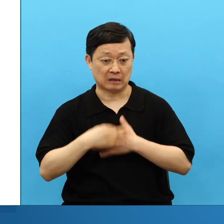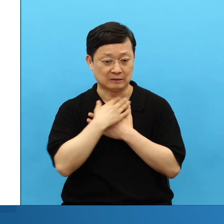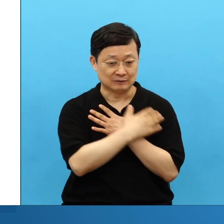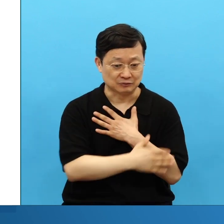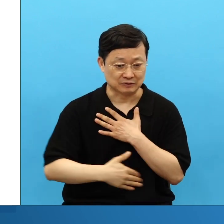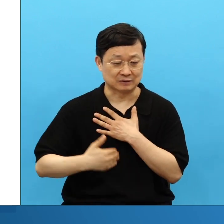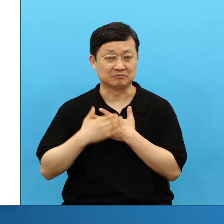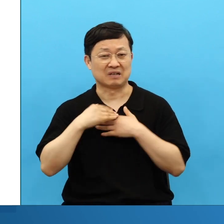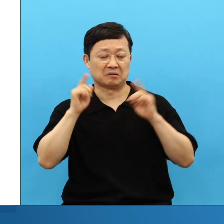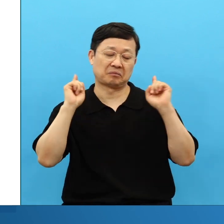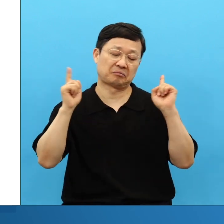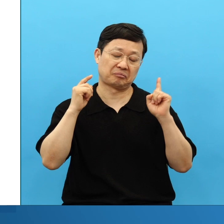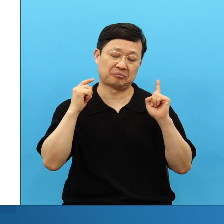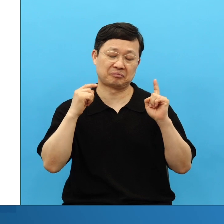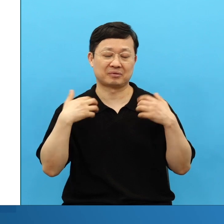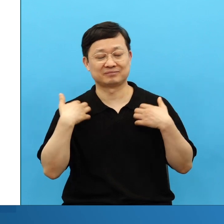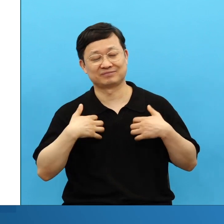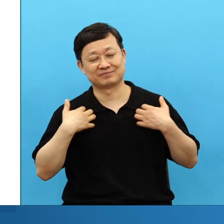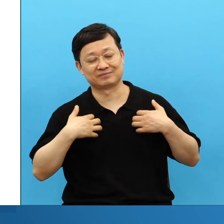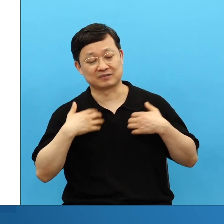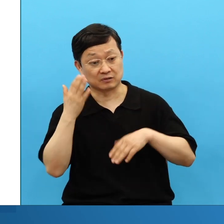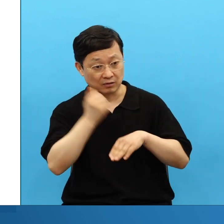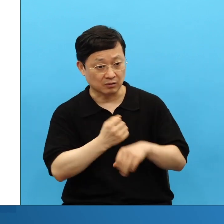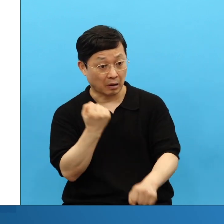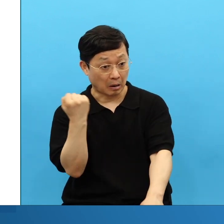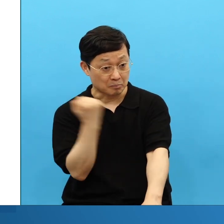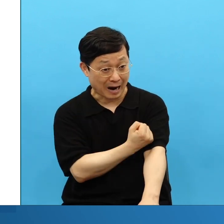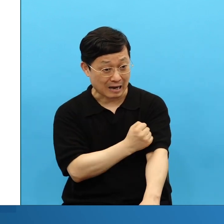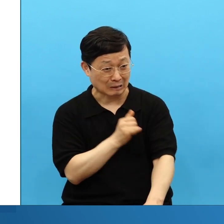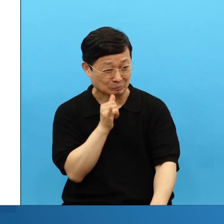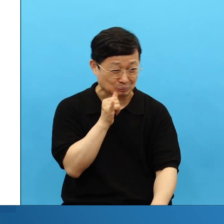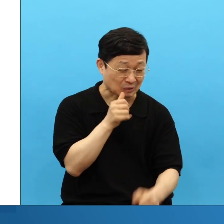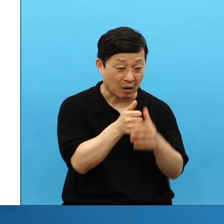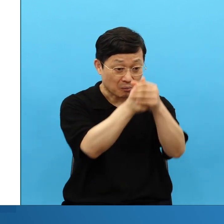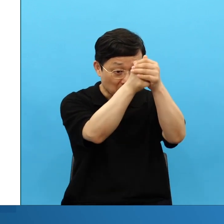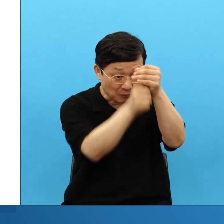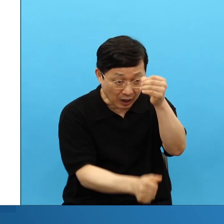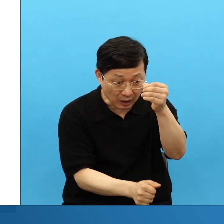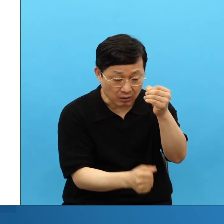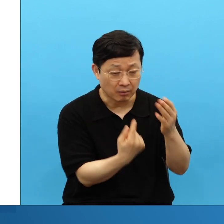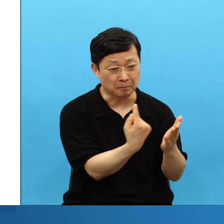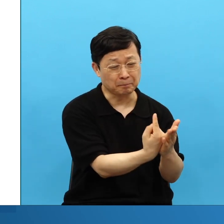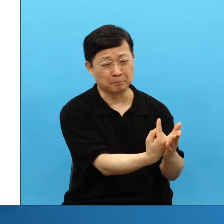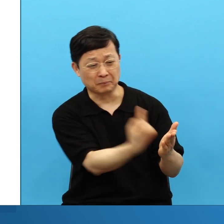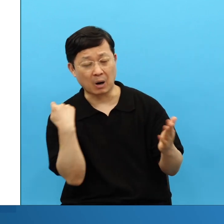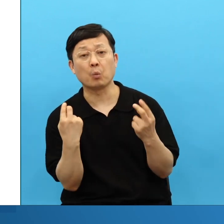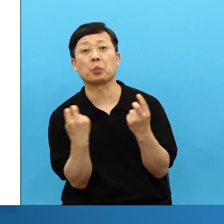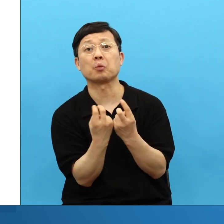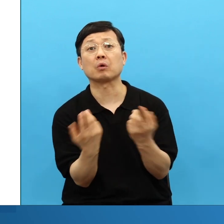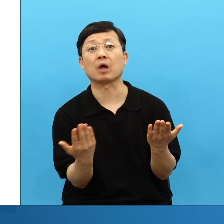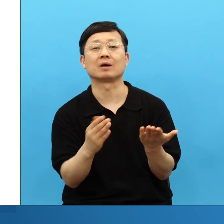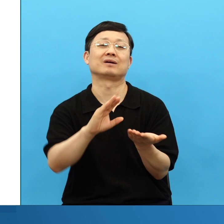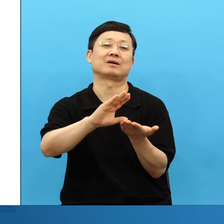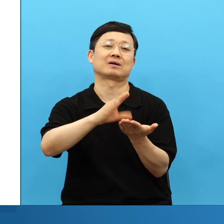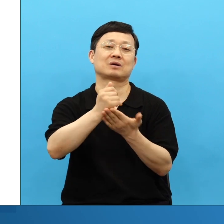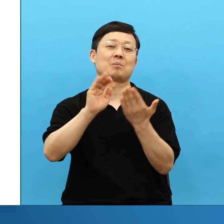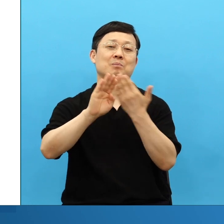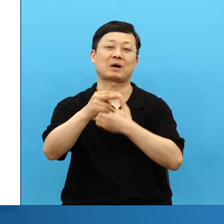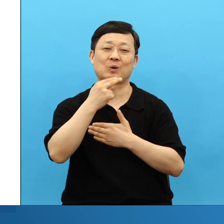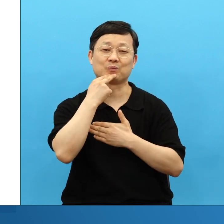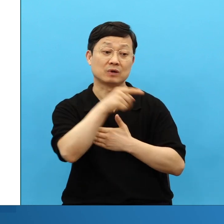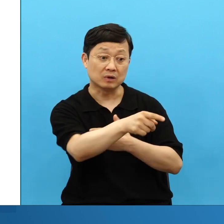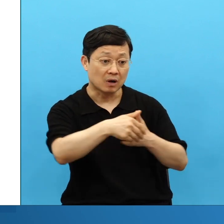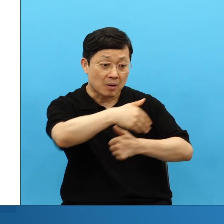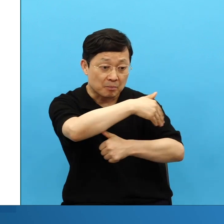하나 쾌락절기다 보니까 마약 중독자가 돼. 빠져나오는 길은 그리스도밖에 없습니다. 결국은 배경은 지옥